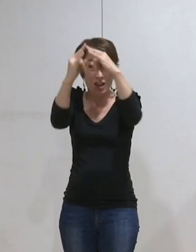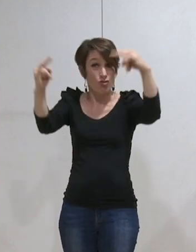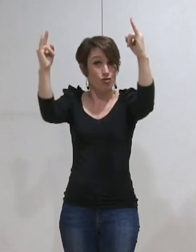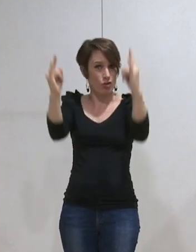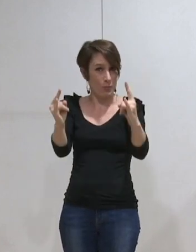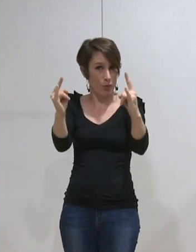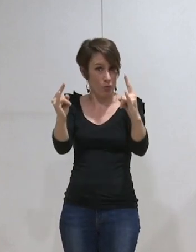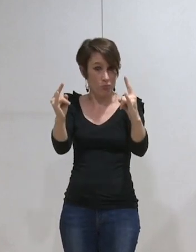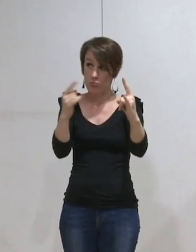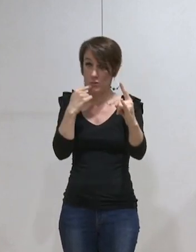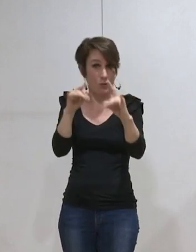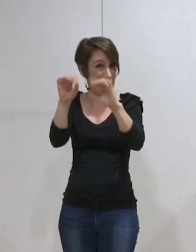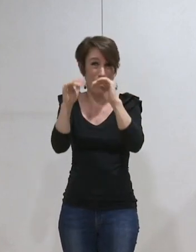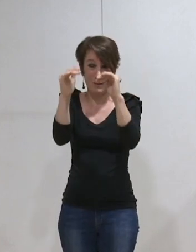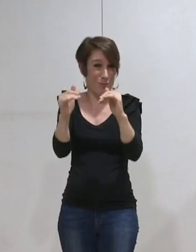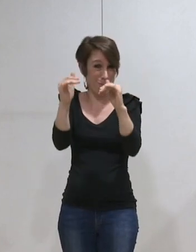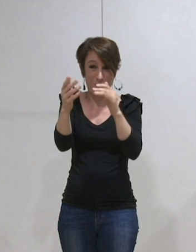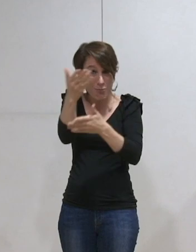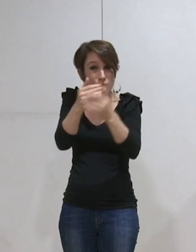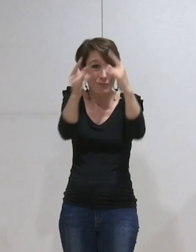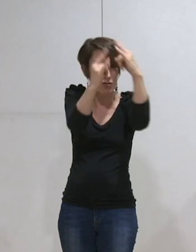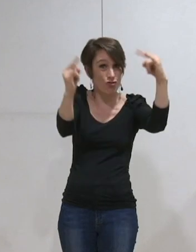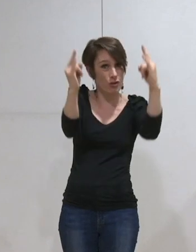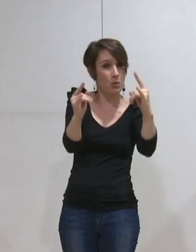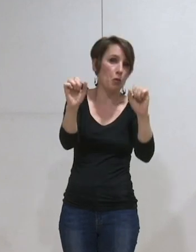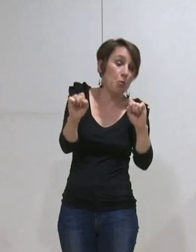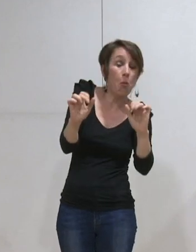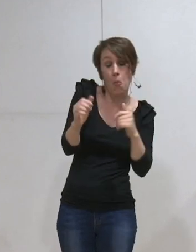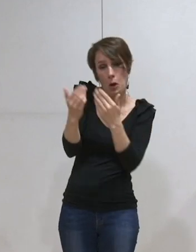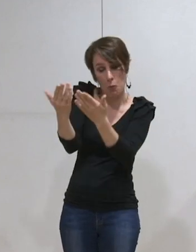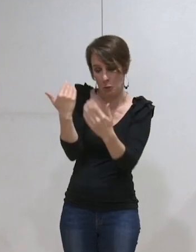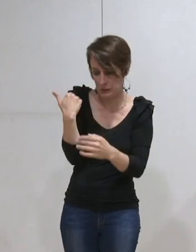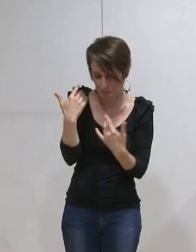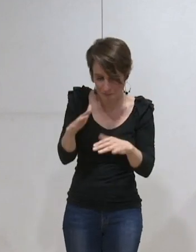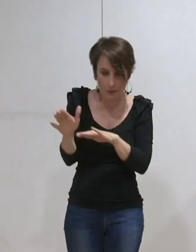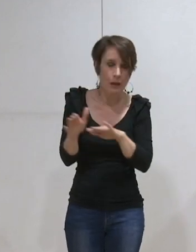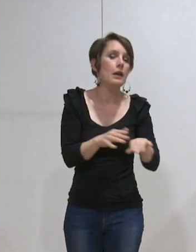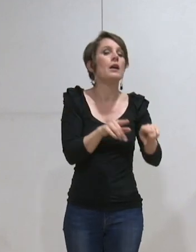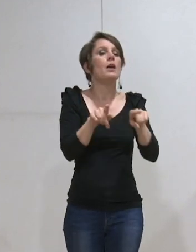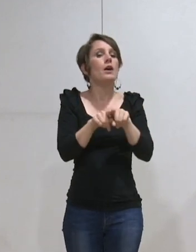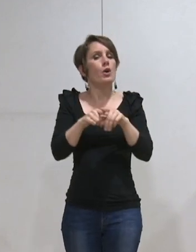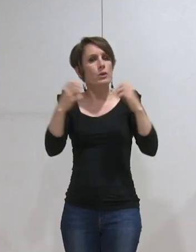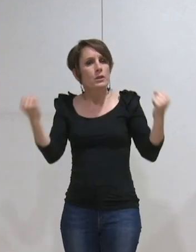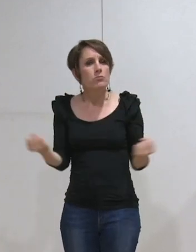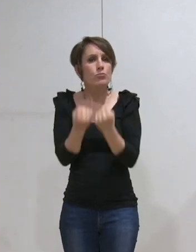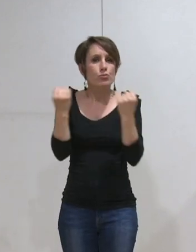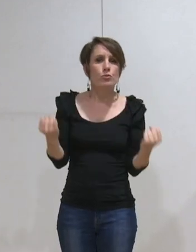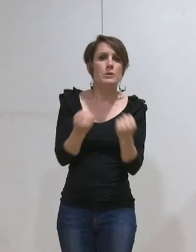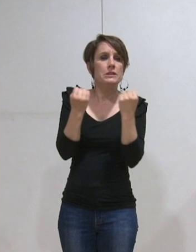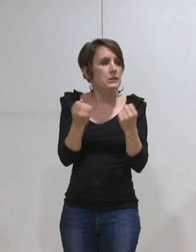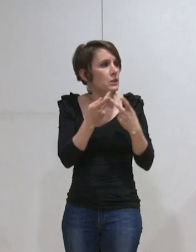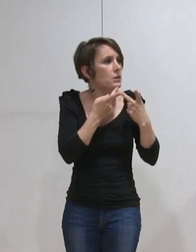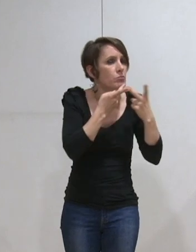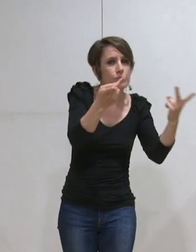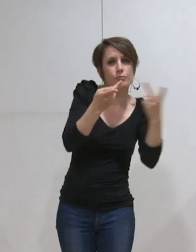plus rapidement et euh concernant enfin un point important la communication liée à tous les événements qui subissent un